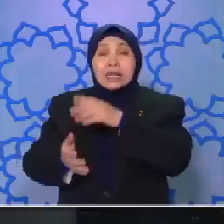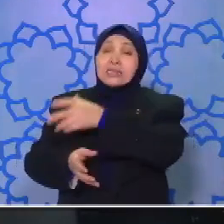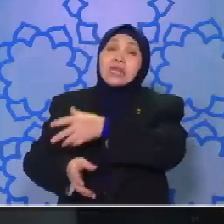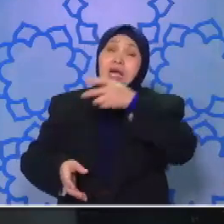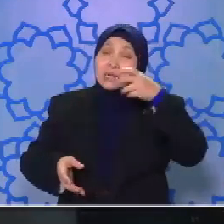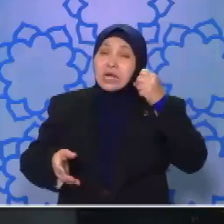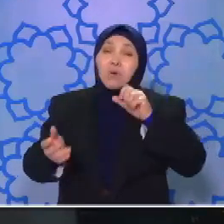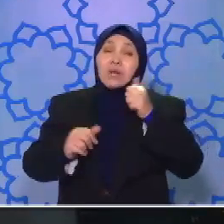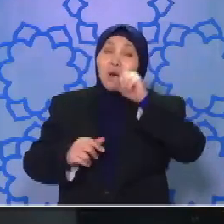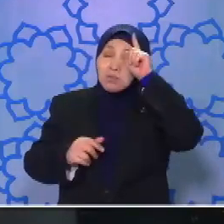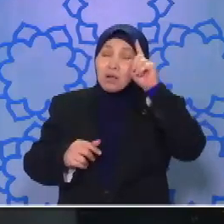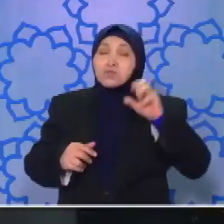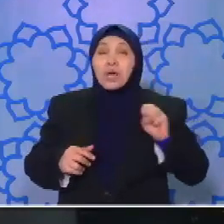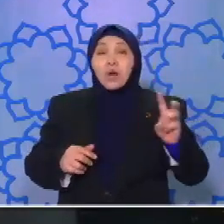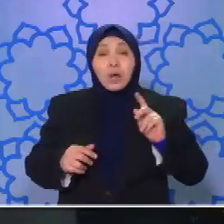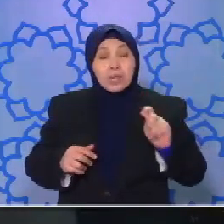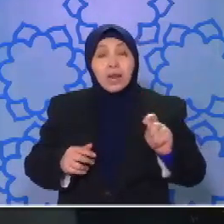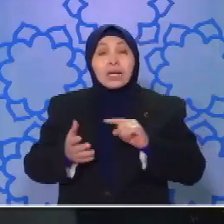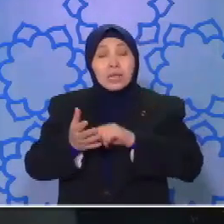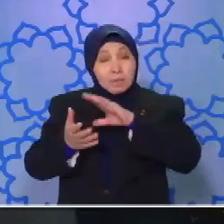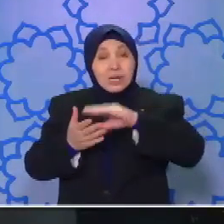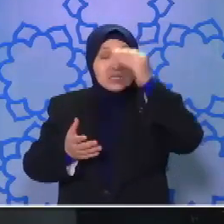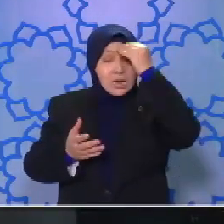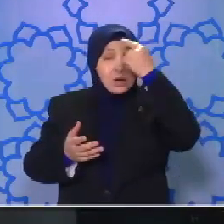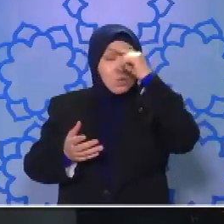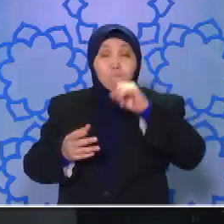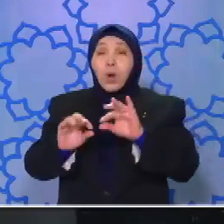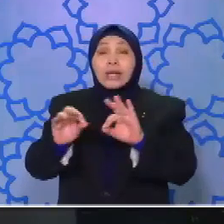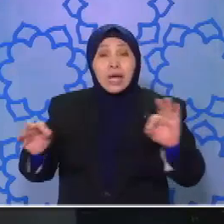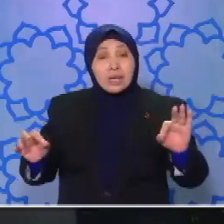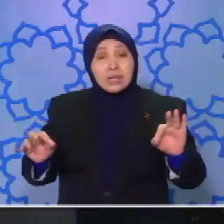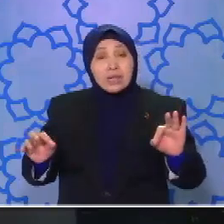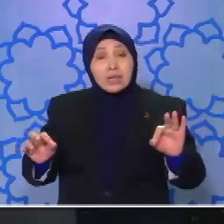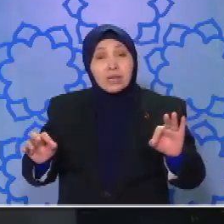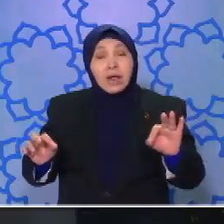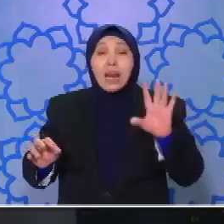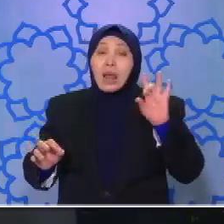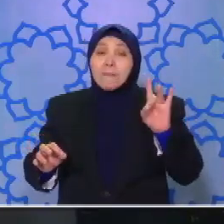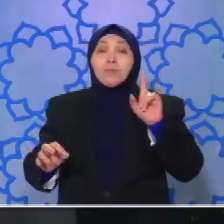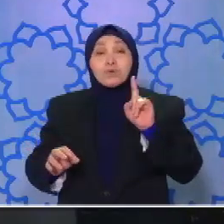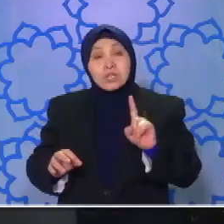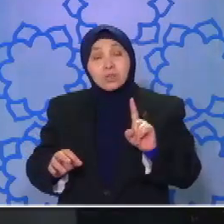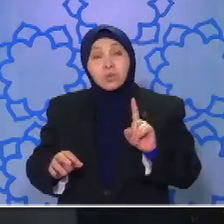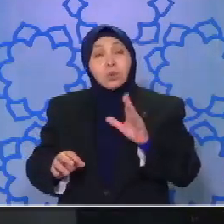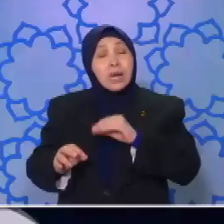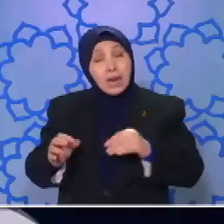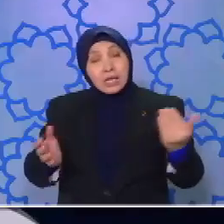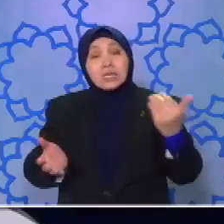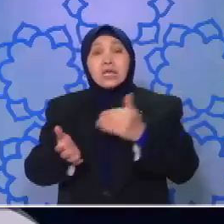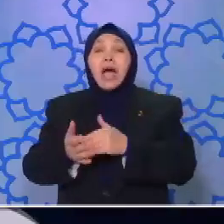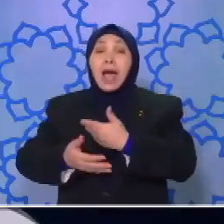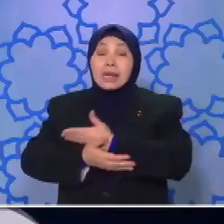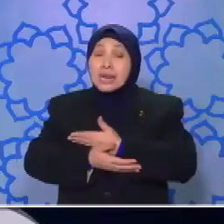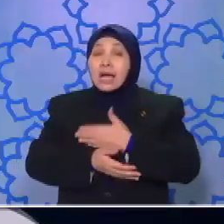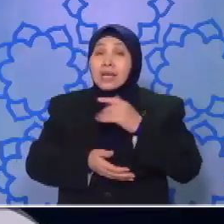Allah Subhanahu Wa Taala. Ini pelajaran bagi ayat yang ke 81. Dan lebih daripada itu, anak